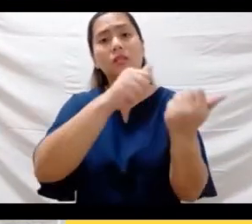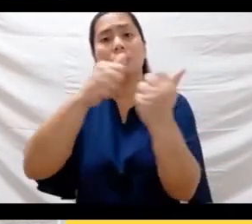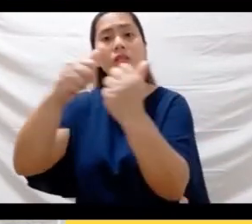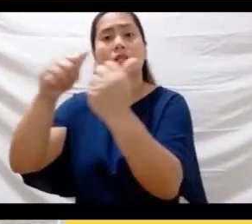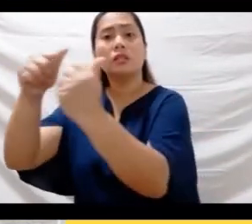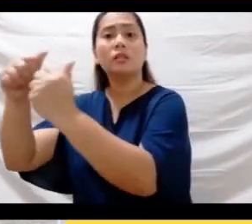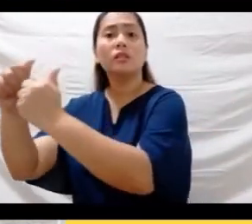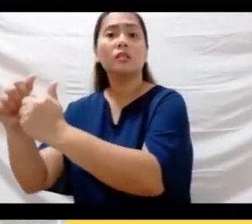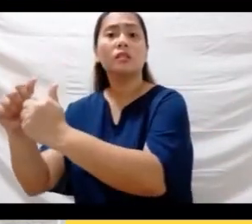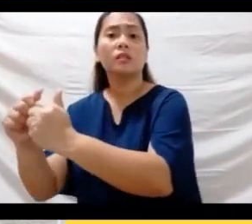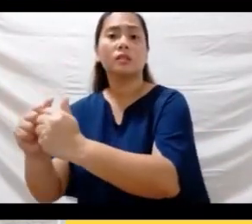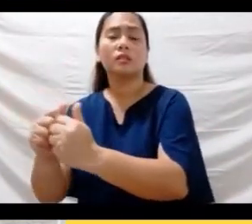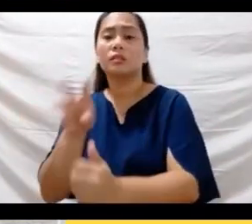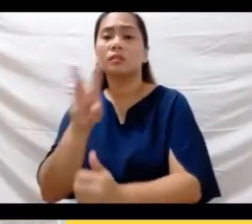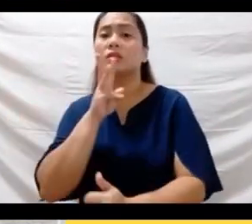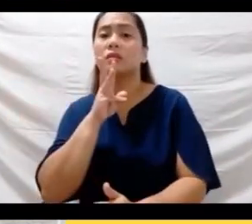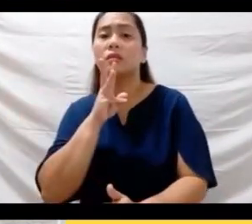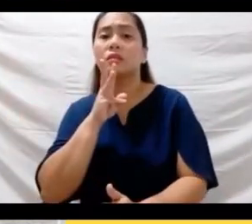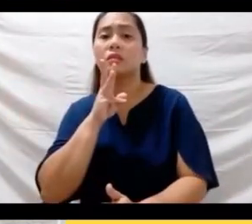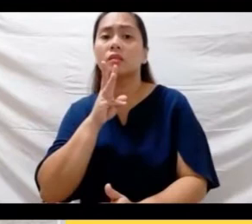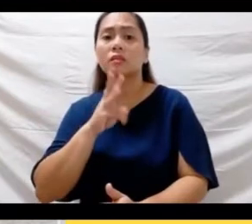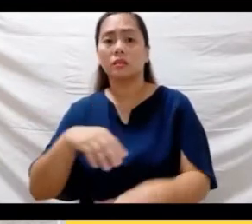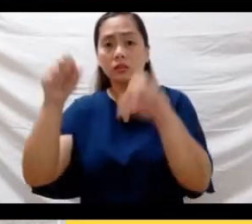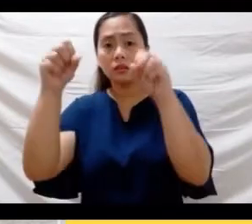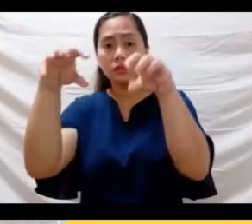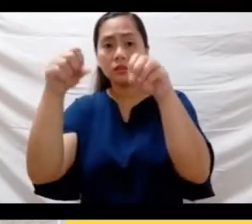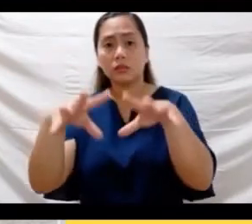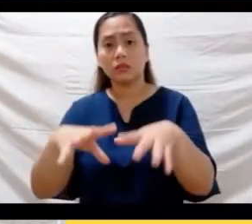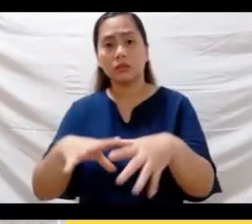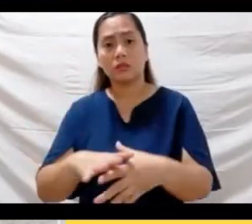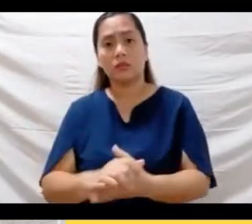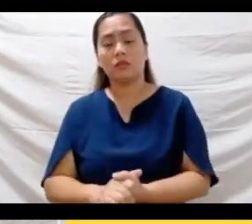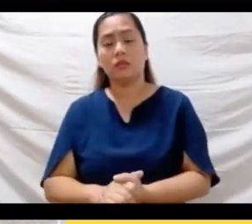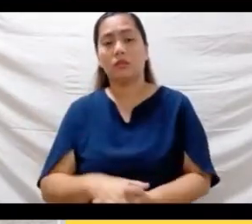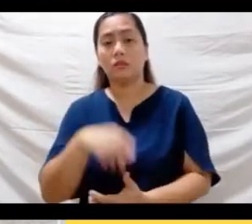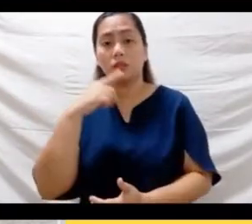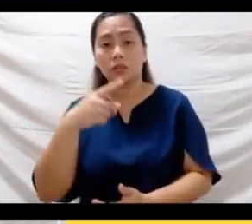at dami ng ulan. Mahabol ng kanyang ate.